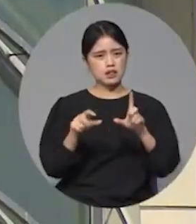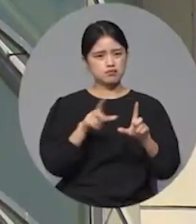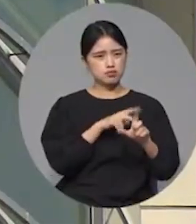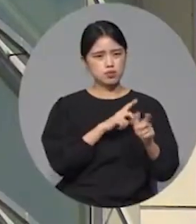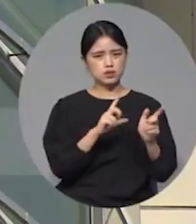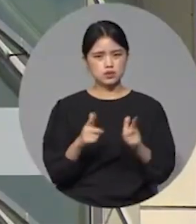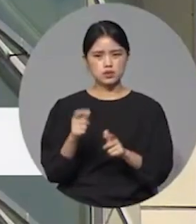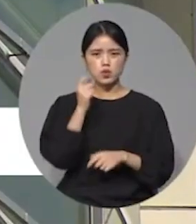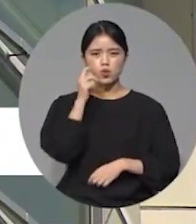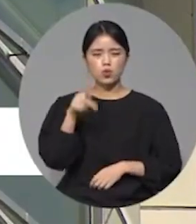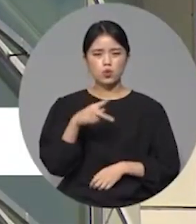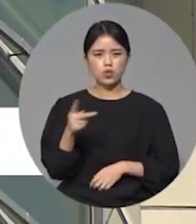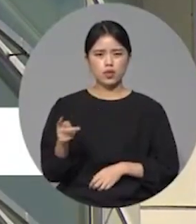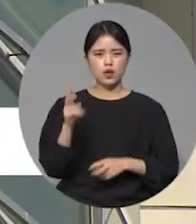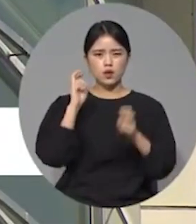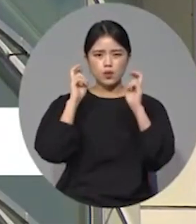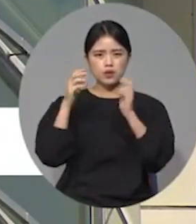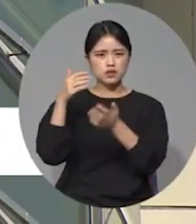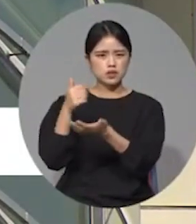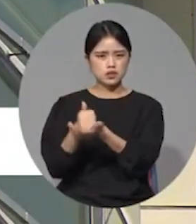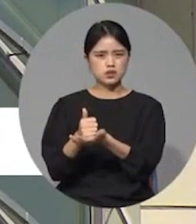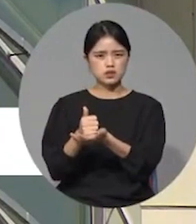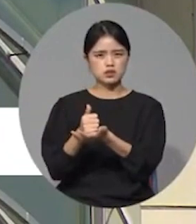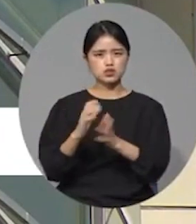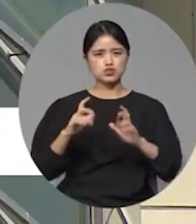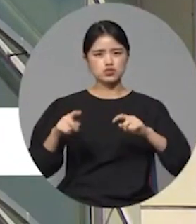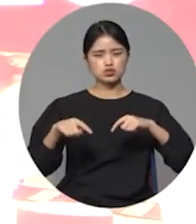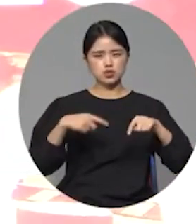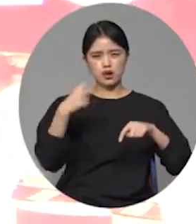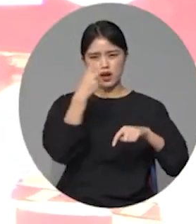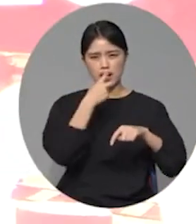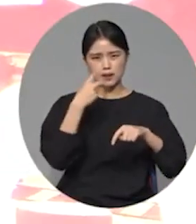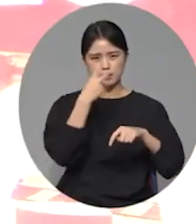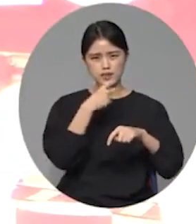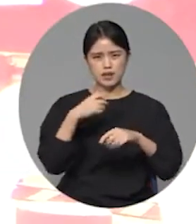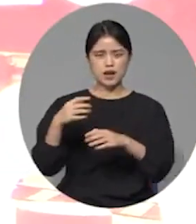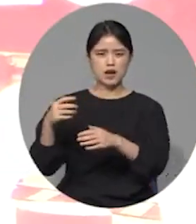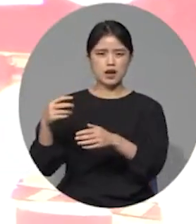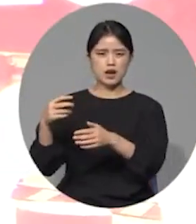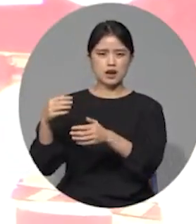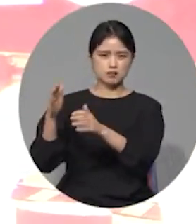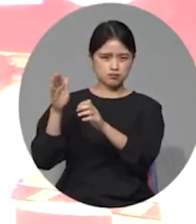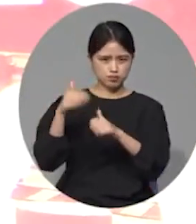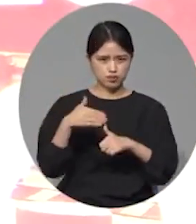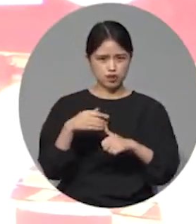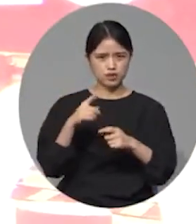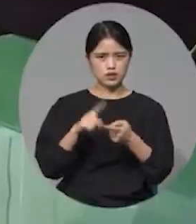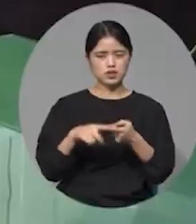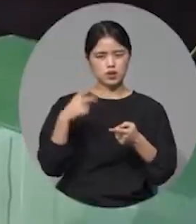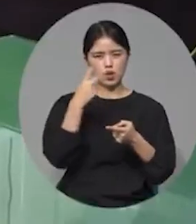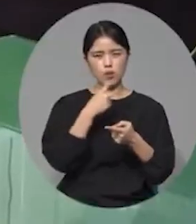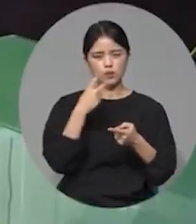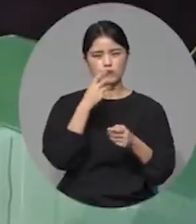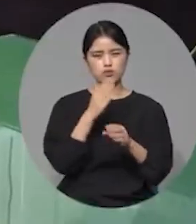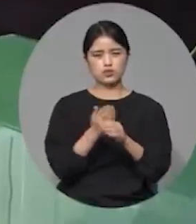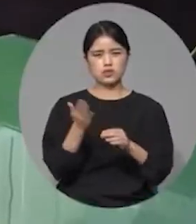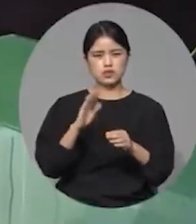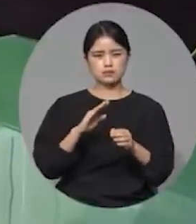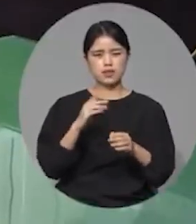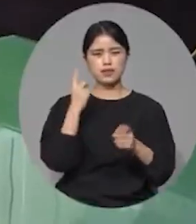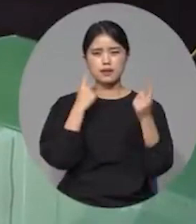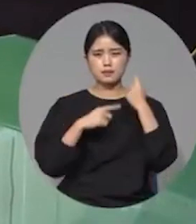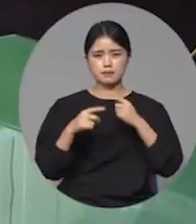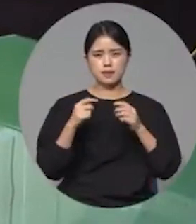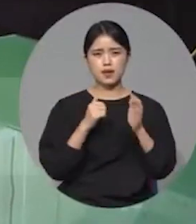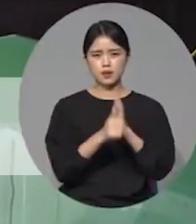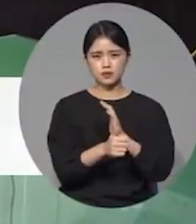의원실에선 롯데그룹 신동빈 회장을 국정감사 증인으로 신청해 소명을 듣는 방안을 적극 검토하고 있는 가운데 피해 업체 대표는 얼마